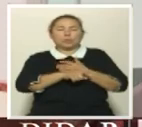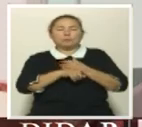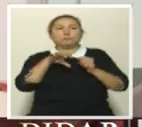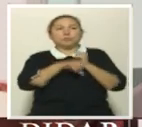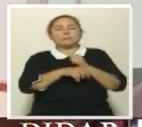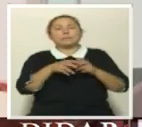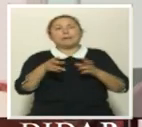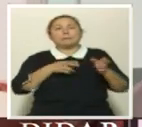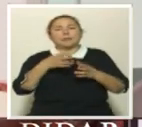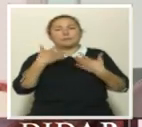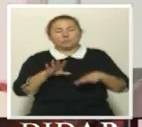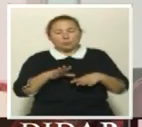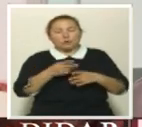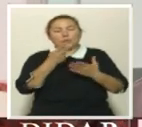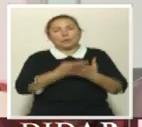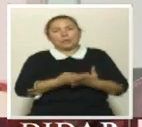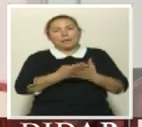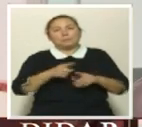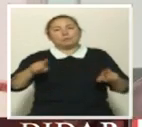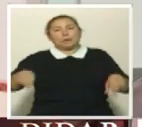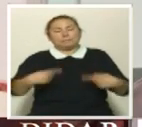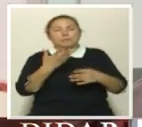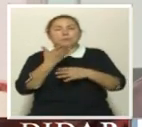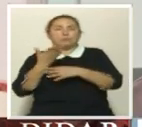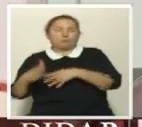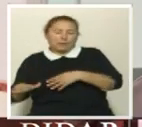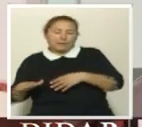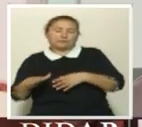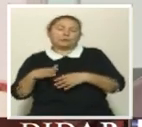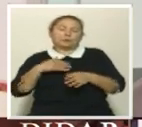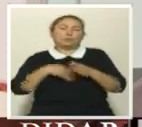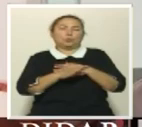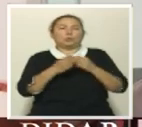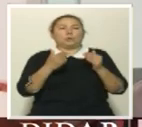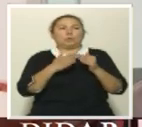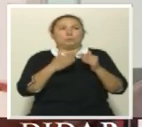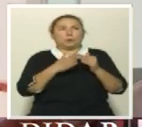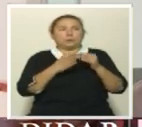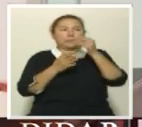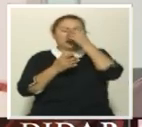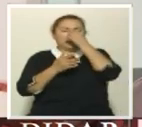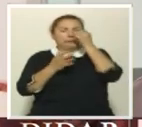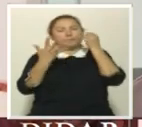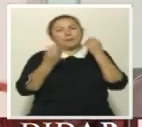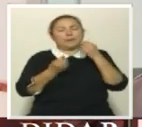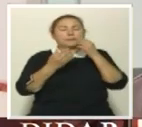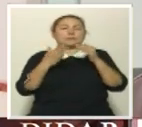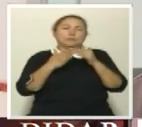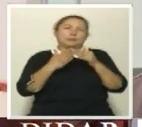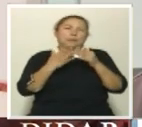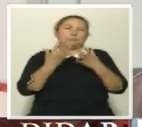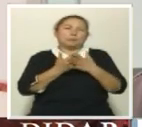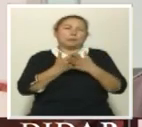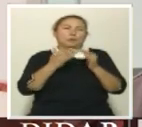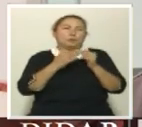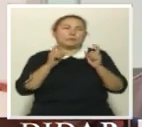кейін 7-8 күн бізде больницада жатады, сосын реабилитация бөлімшесі, 16 бөлімшесін өткіземіз. Онда бір 5-10 күнде жатып шығып, сосын үйіне жіберіледі. Ары қарай